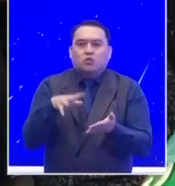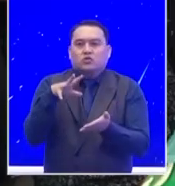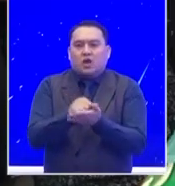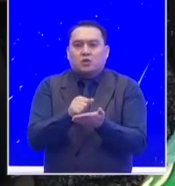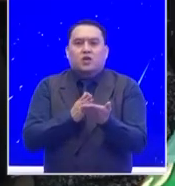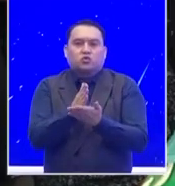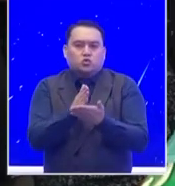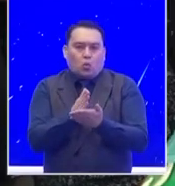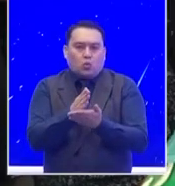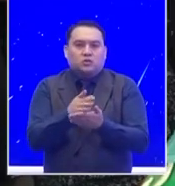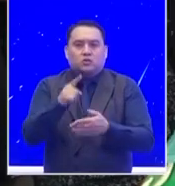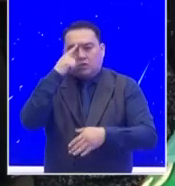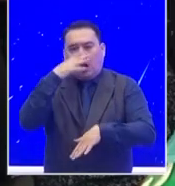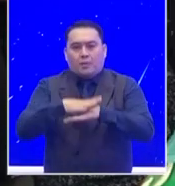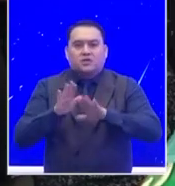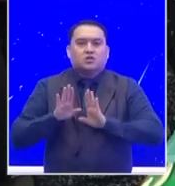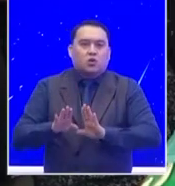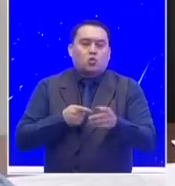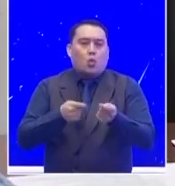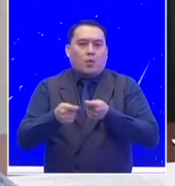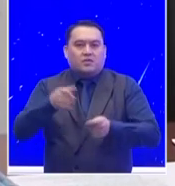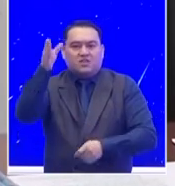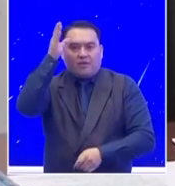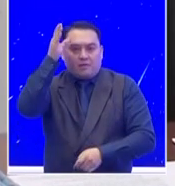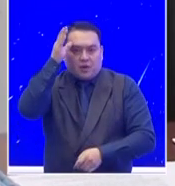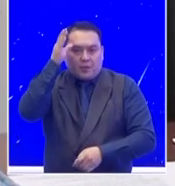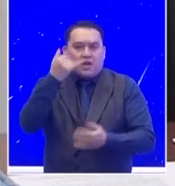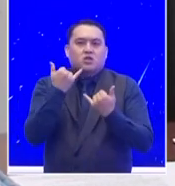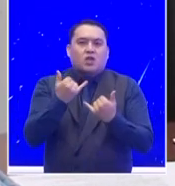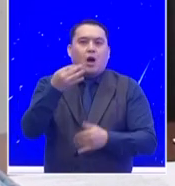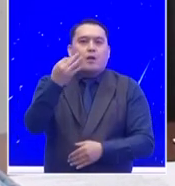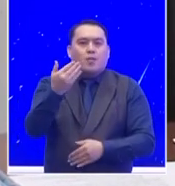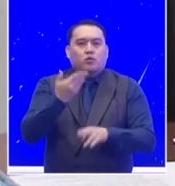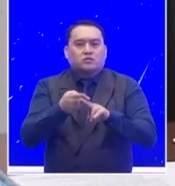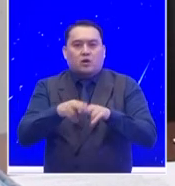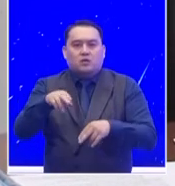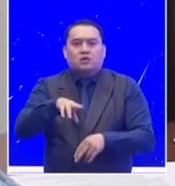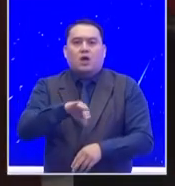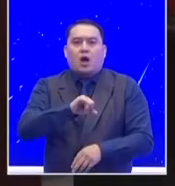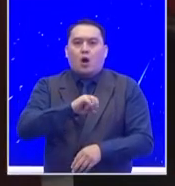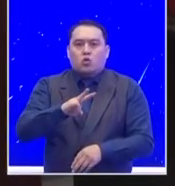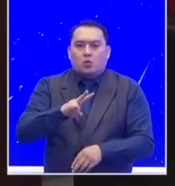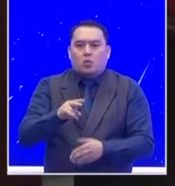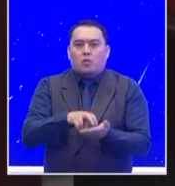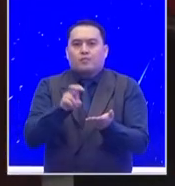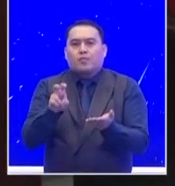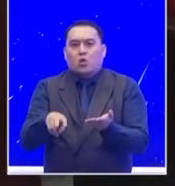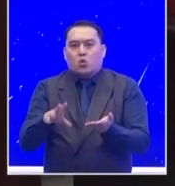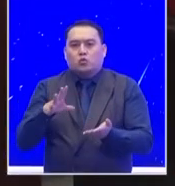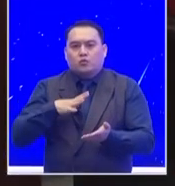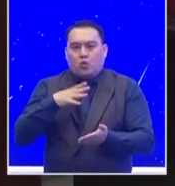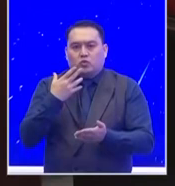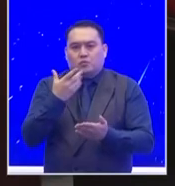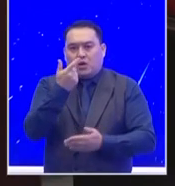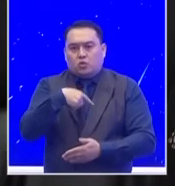занимала должность заместителя руководителя Управления образования. Напомним, экс-глава ведомства Даурен Жунисов покинул